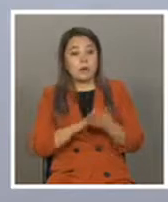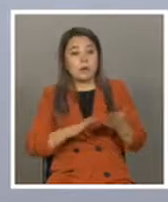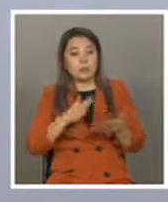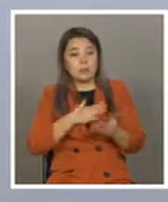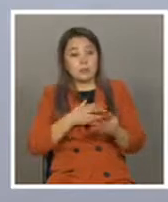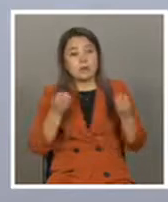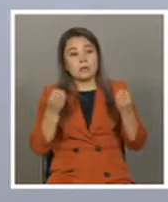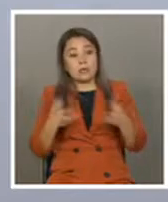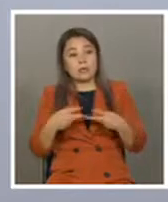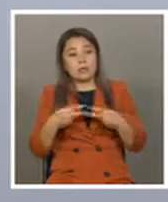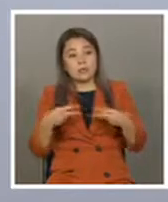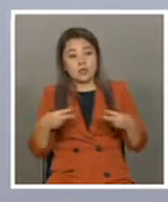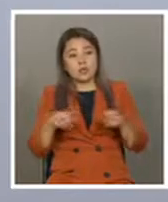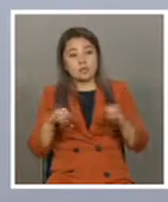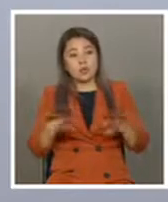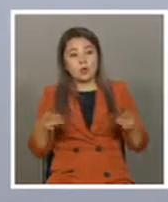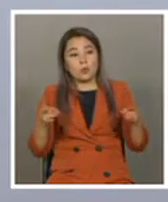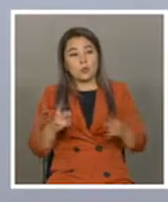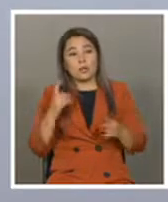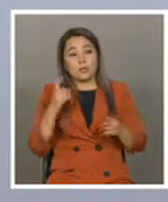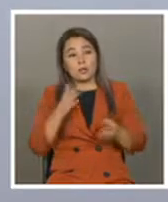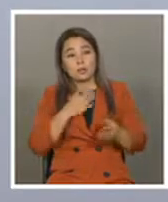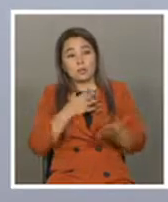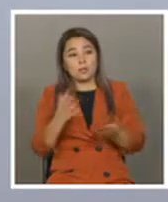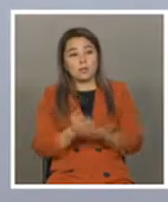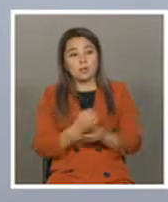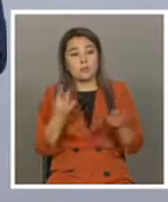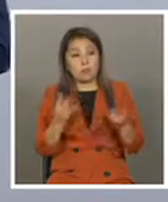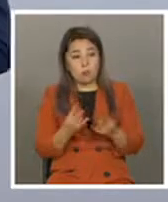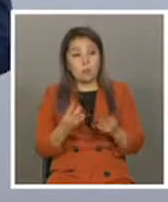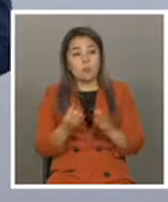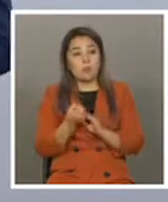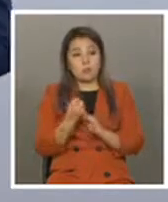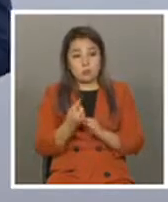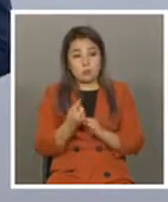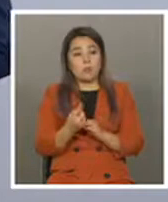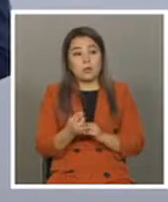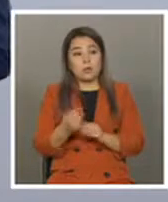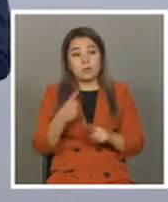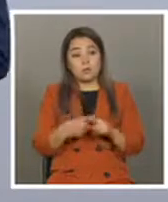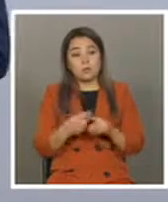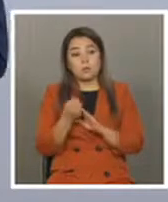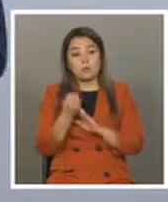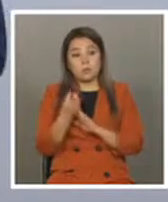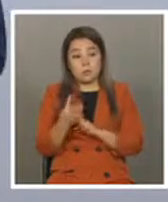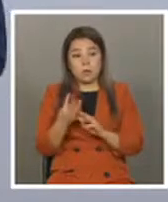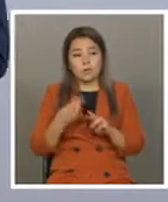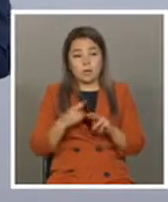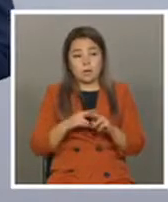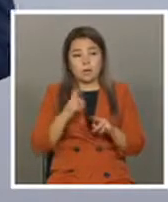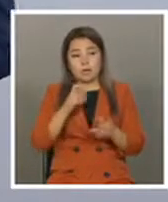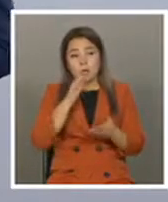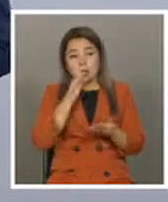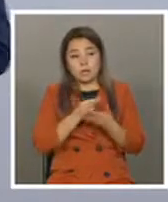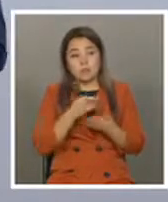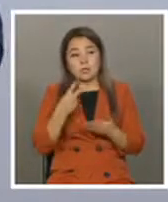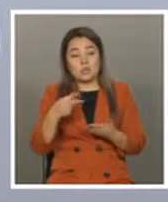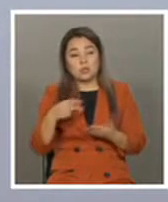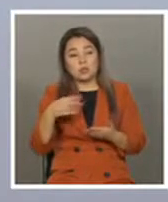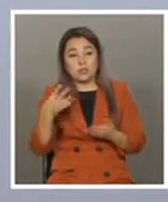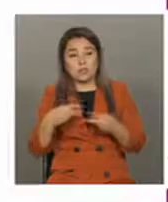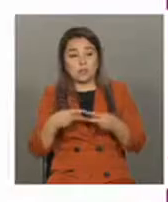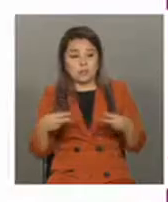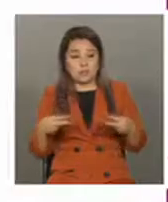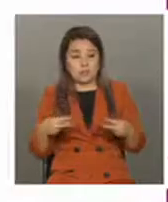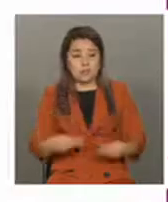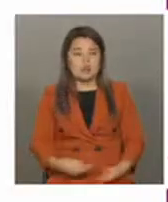қарапайым теңдеуді шешу керек, яғни x-ті табу үшін біз 11-ге 13-ті қосамыз. Сонда x-тің мәні 24-ке тең болады